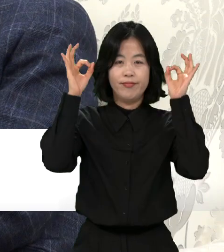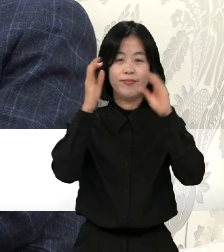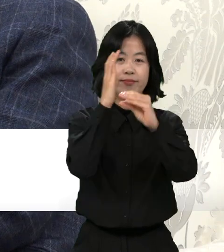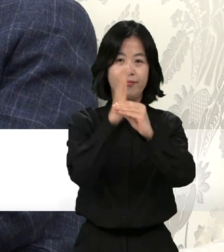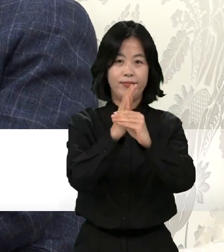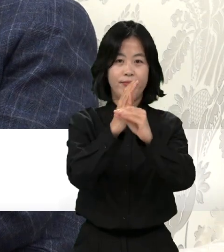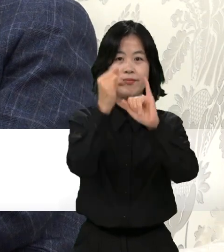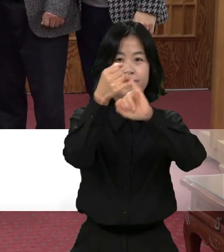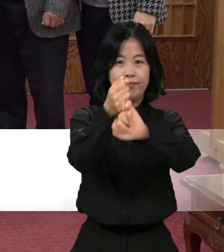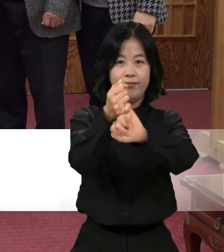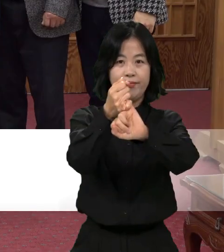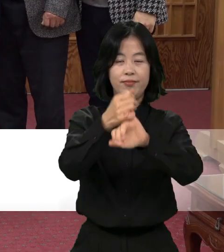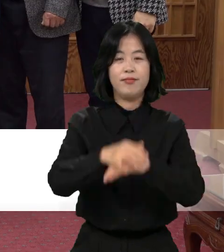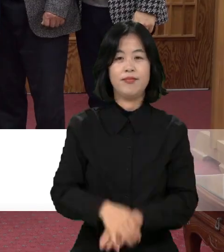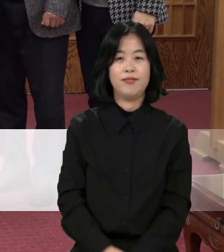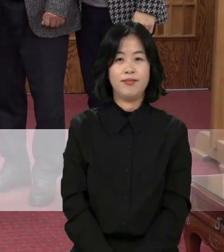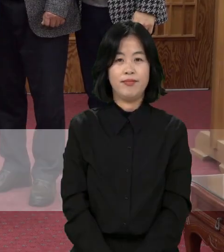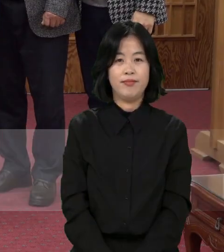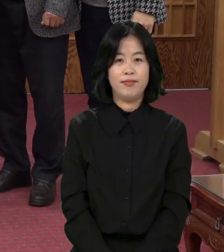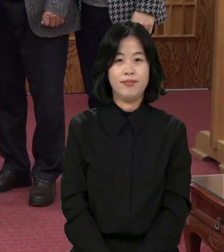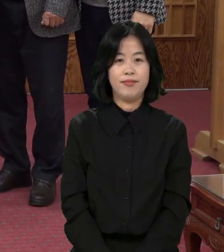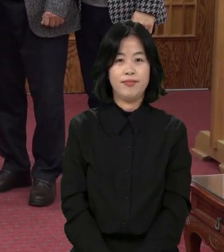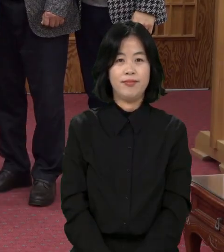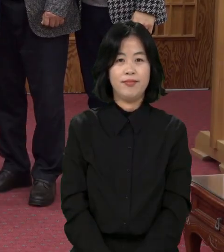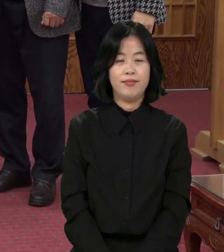어촌 만들기에 최선을 다하겠다고